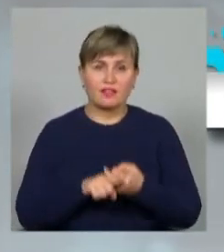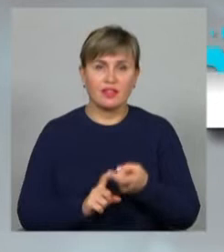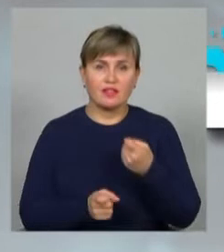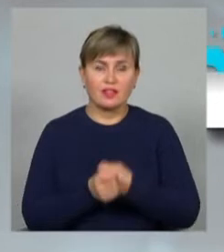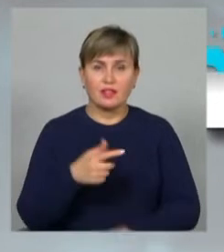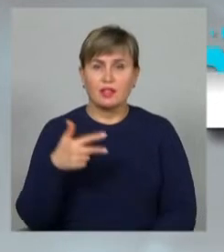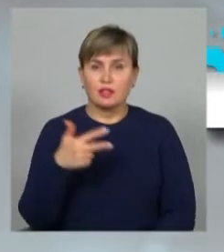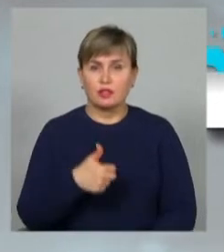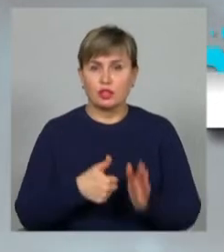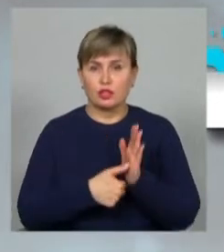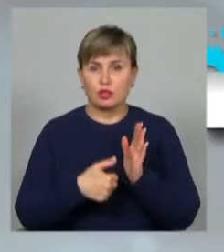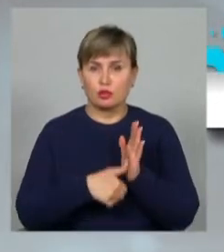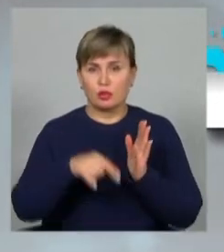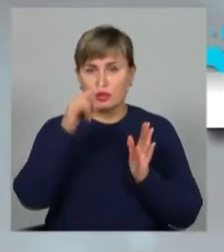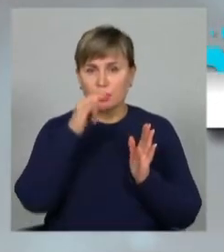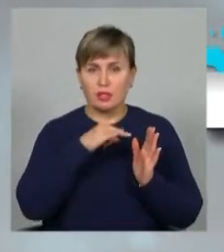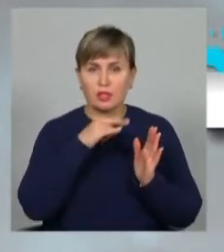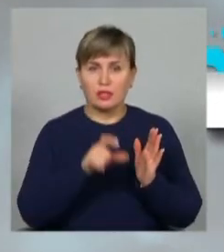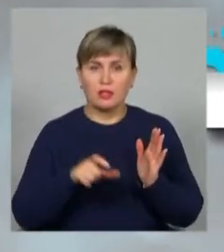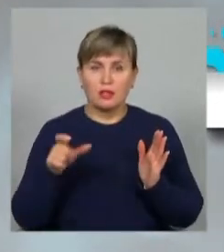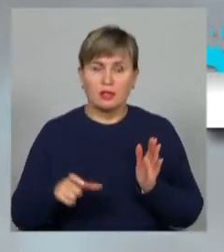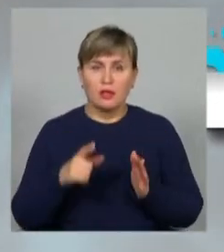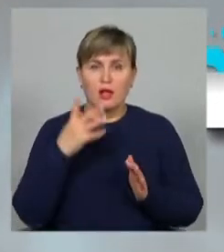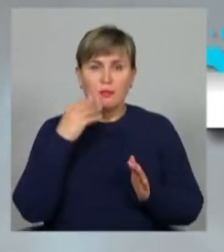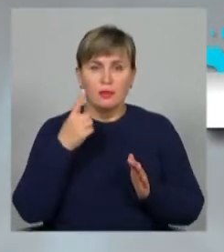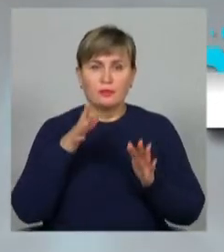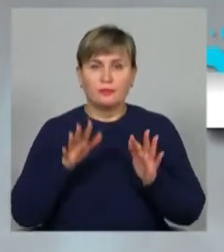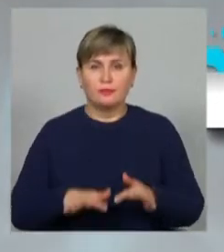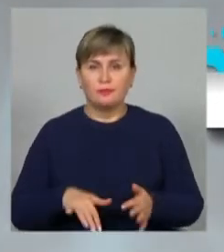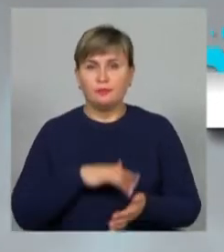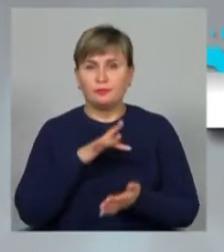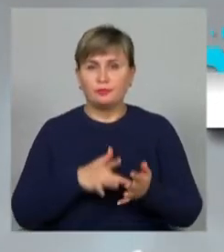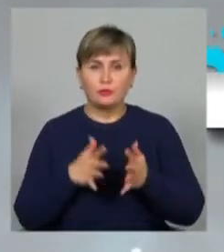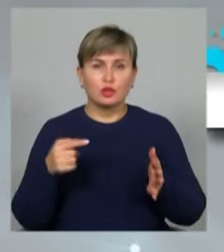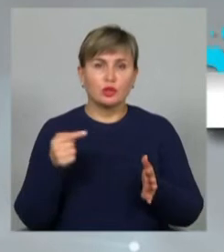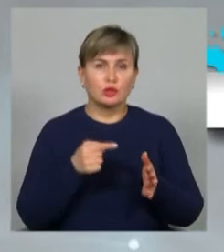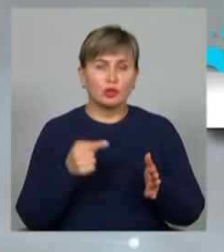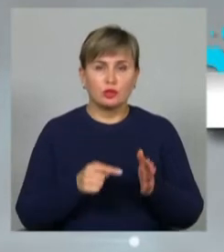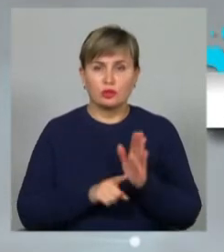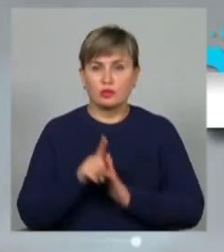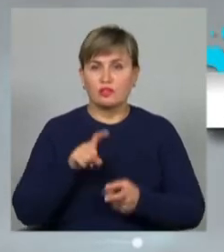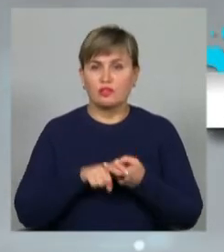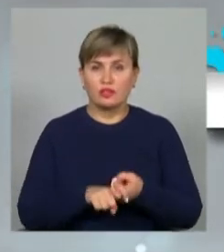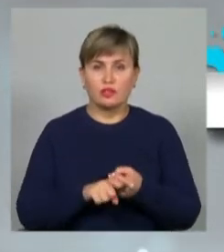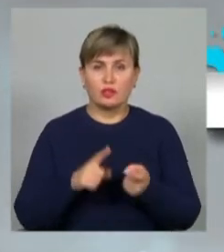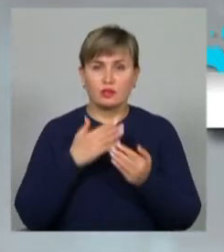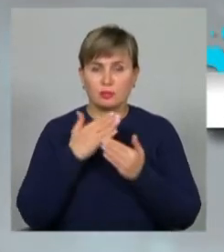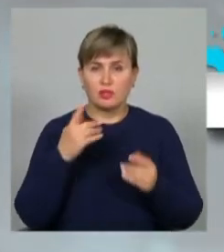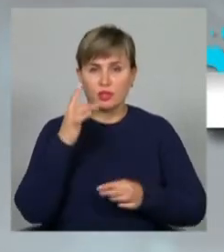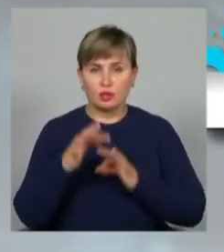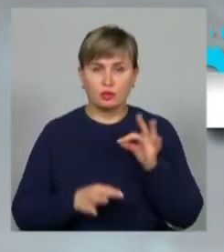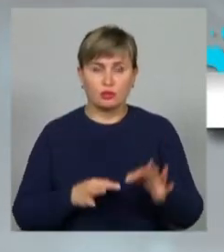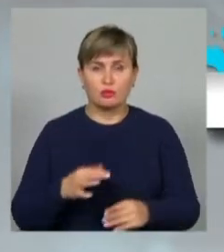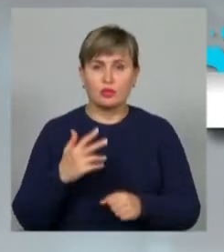у 3600 казахстанцев. Лидирует Алматы. В мегаполисе больше 1000 жителей подхватили вирус за последние сутки.